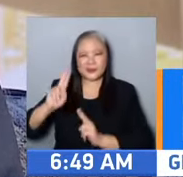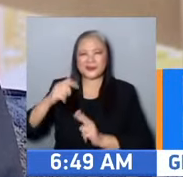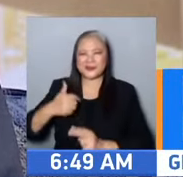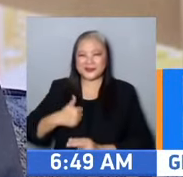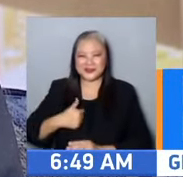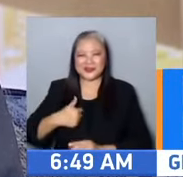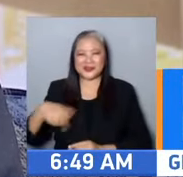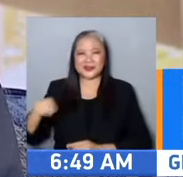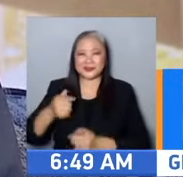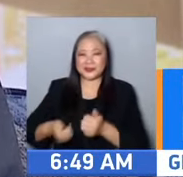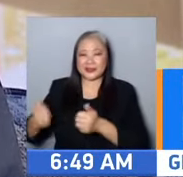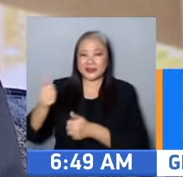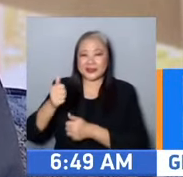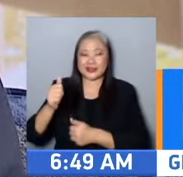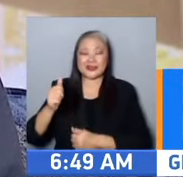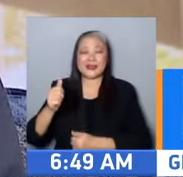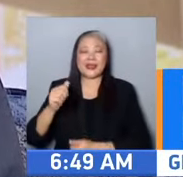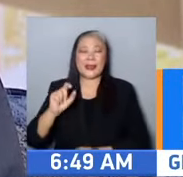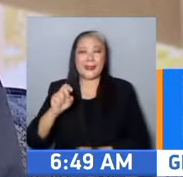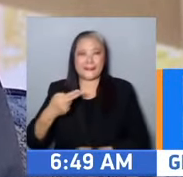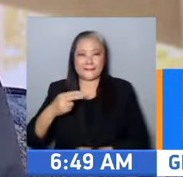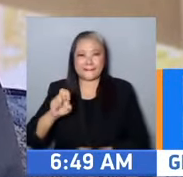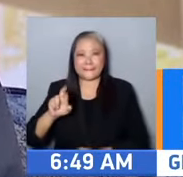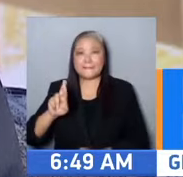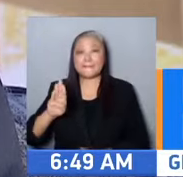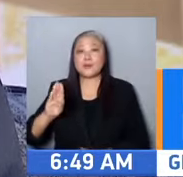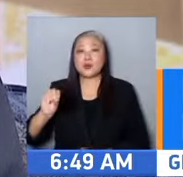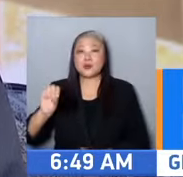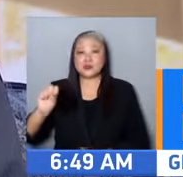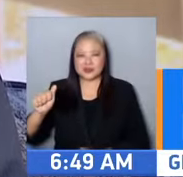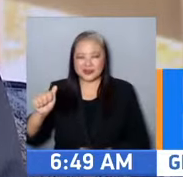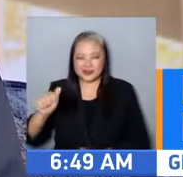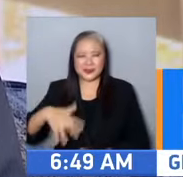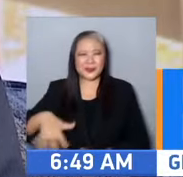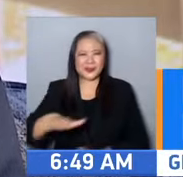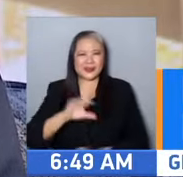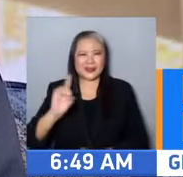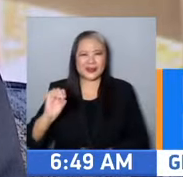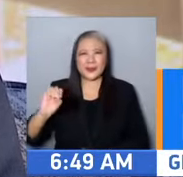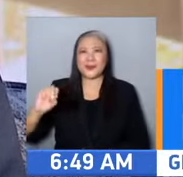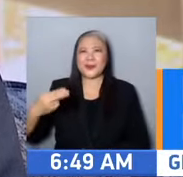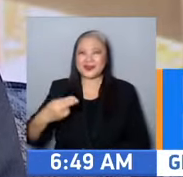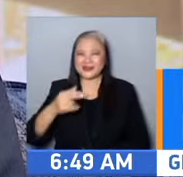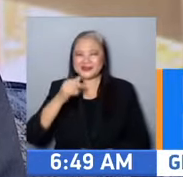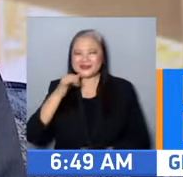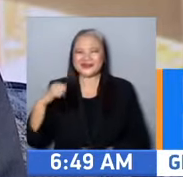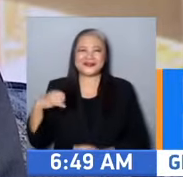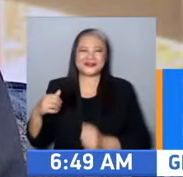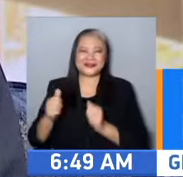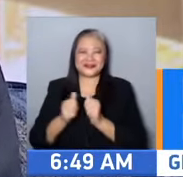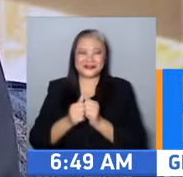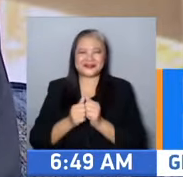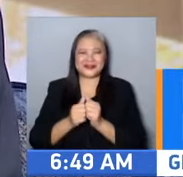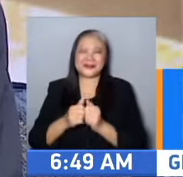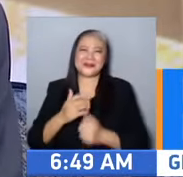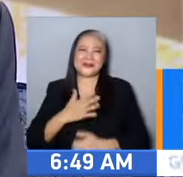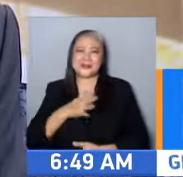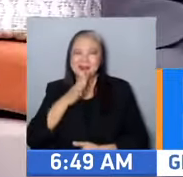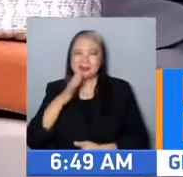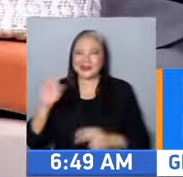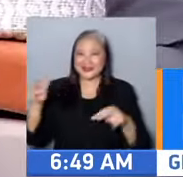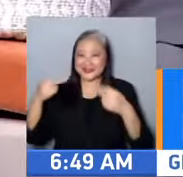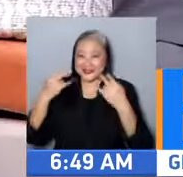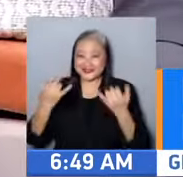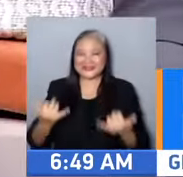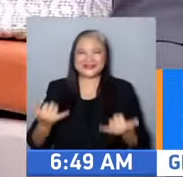Secretary Terrebosa, at ang buong pamilya ng DOH kahapon kasama ang aking ina na nanonood ngayon.